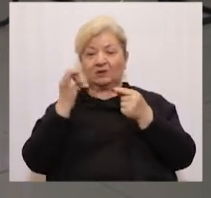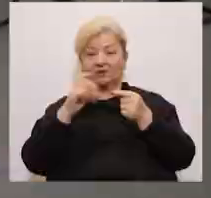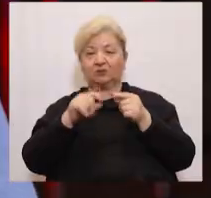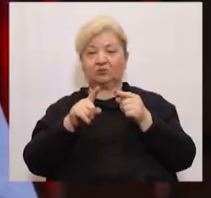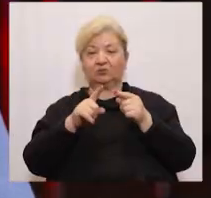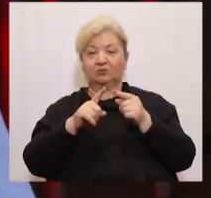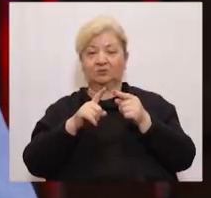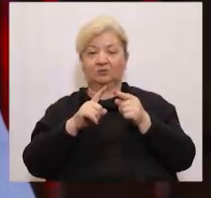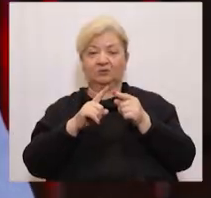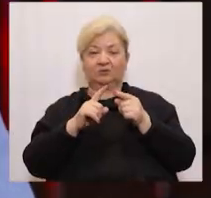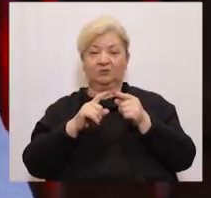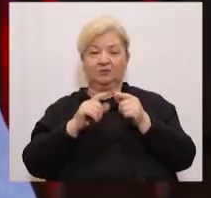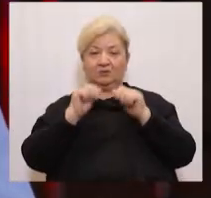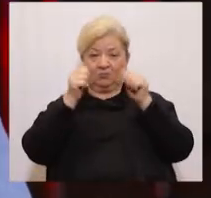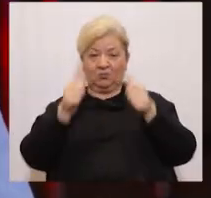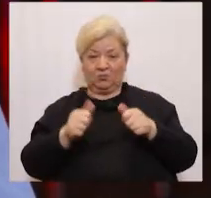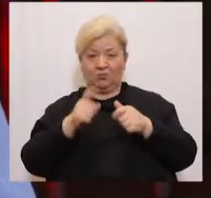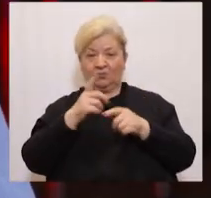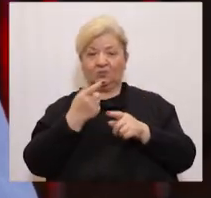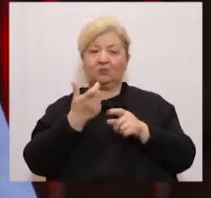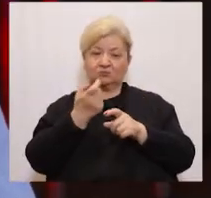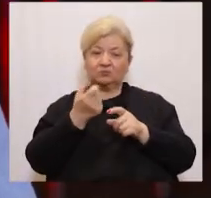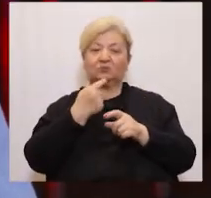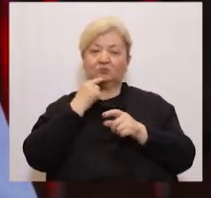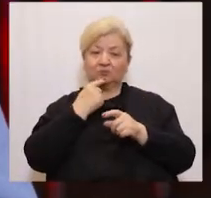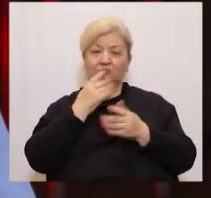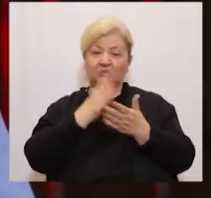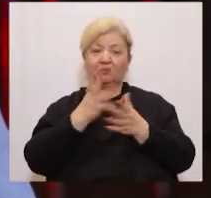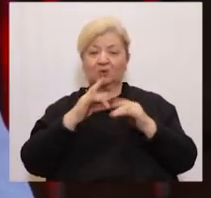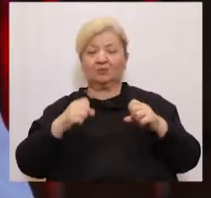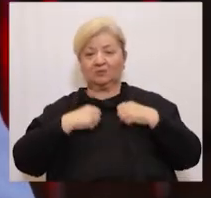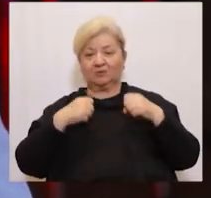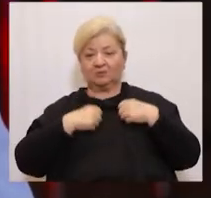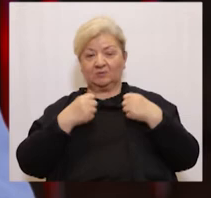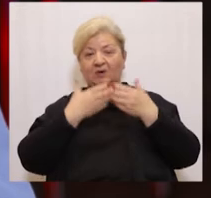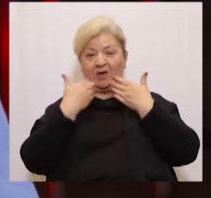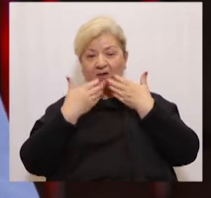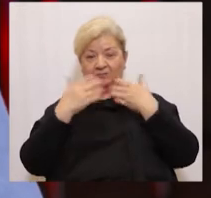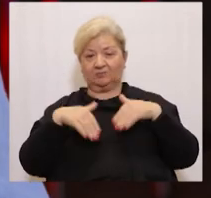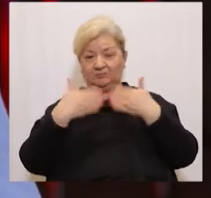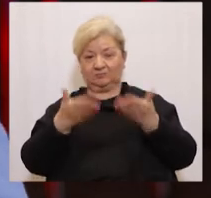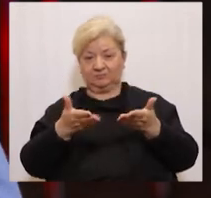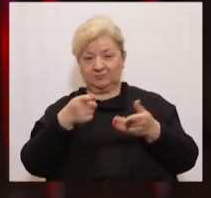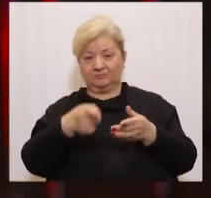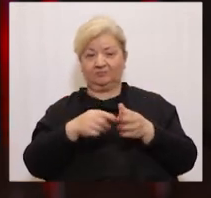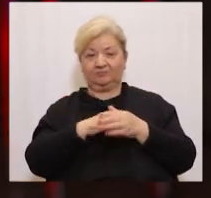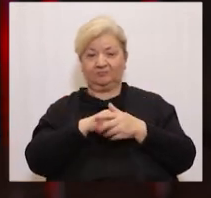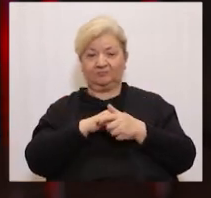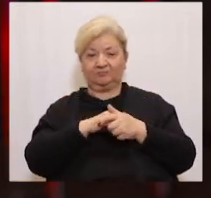თეორიაზე. ცოტა რთულად ჟღერს, მაგრამ ჩვენ ვეცდებით მარტივი სახით წარმოგიდგინოთ ეს